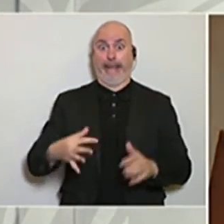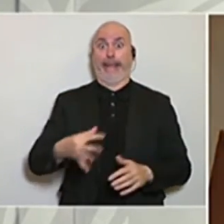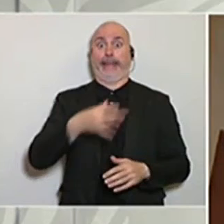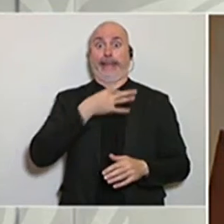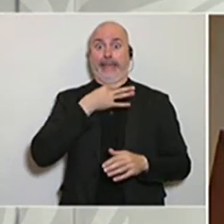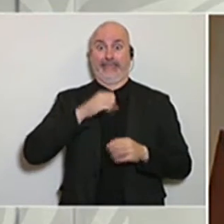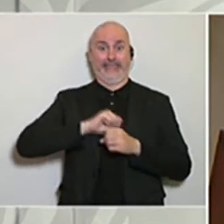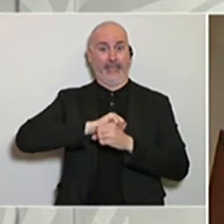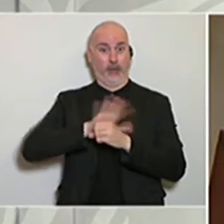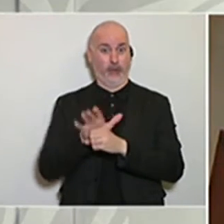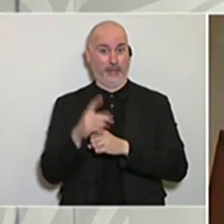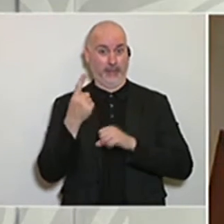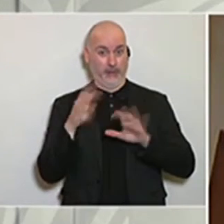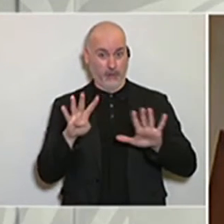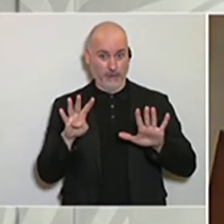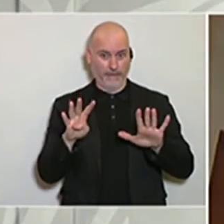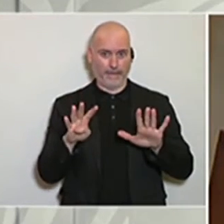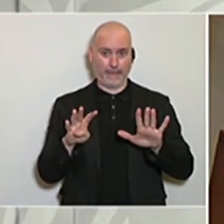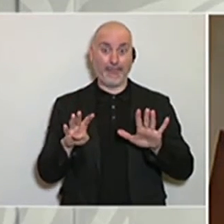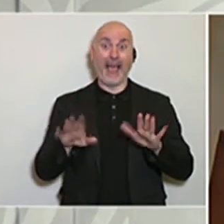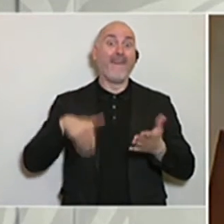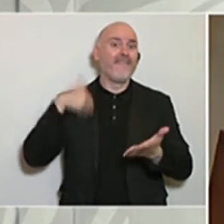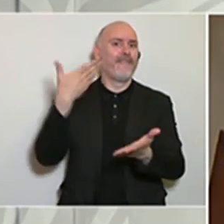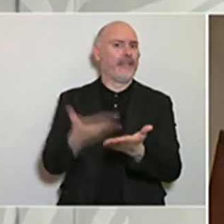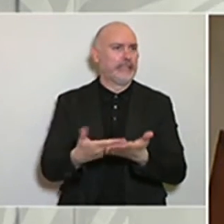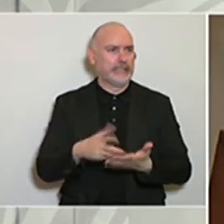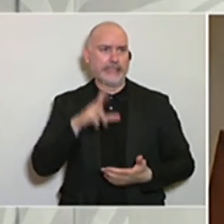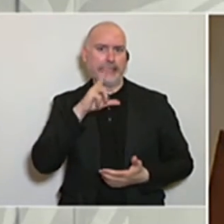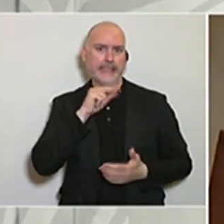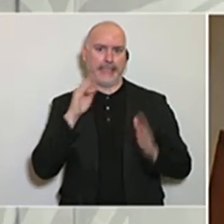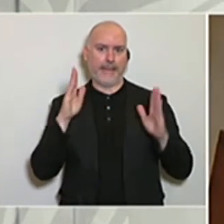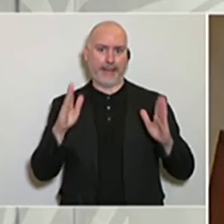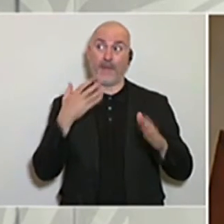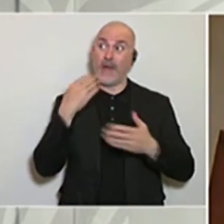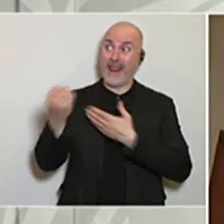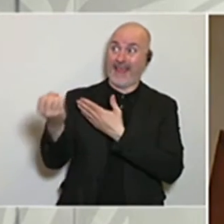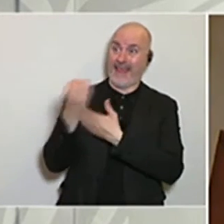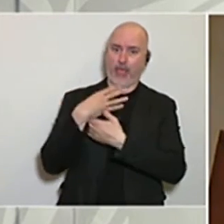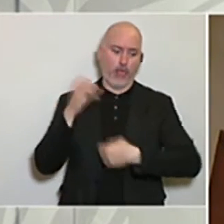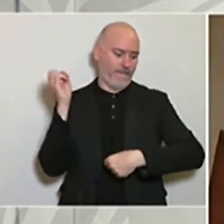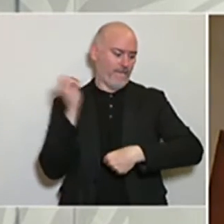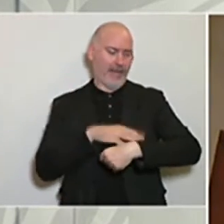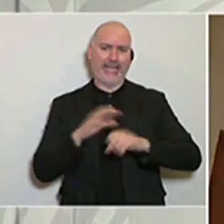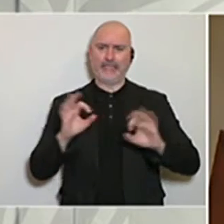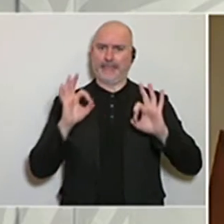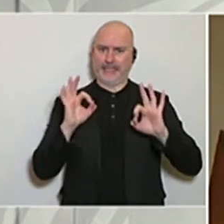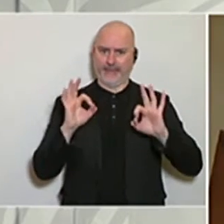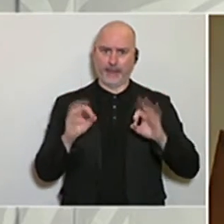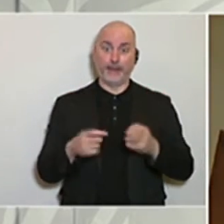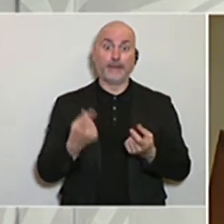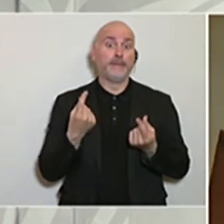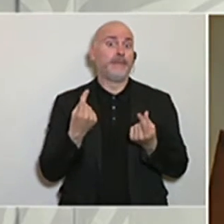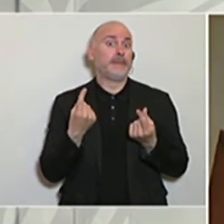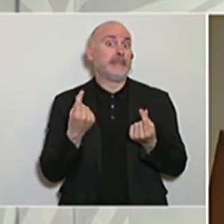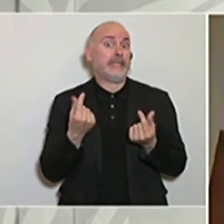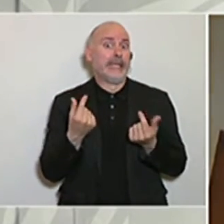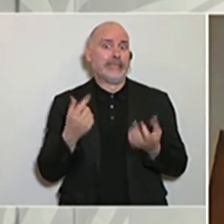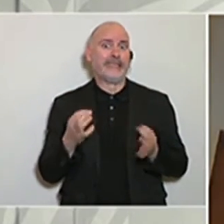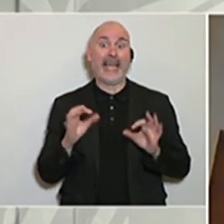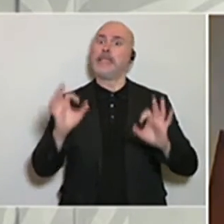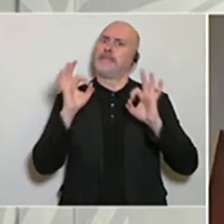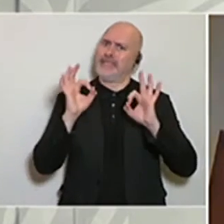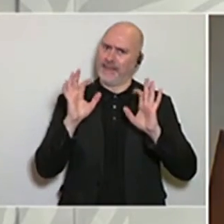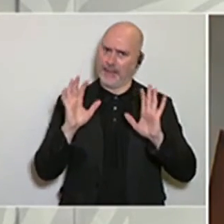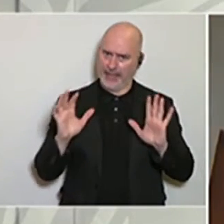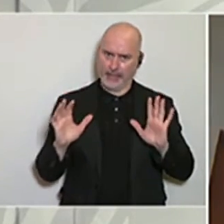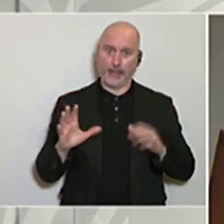de la crisi del Covid fins al desembre. I va demanar un fons específic. Quants diners demanaran